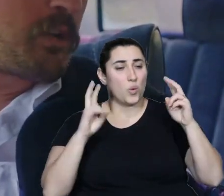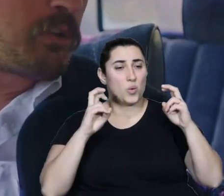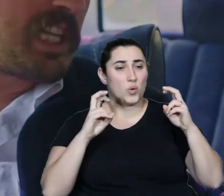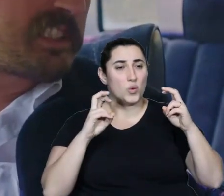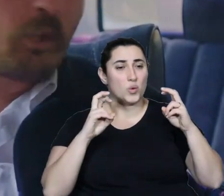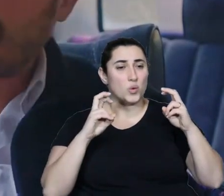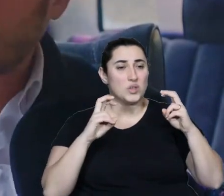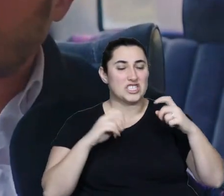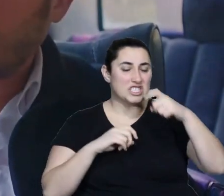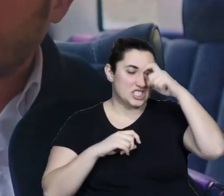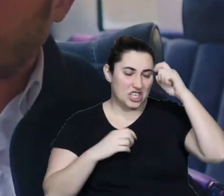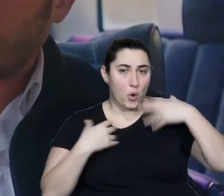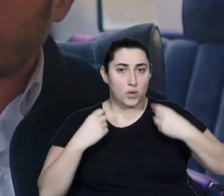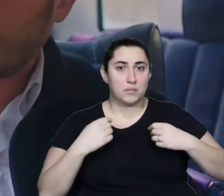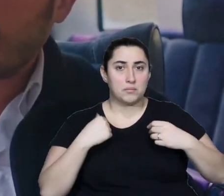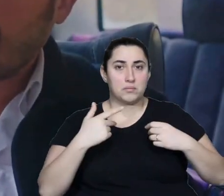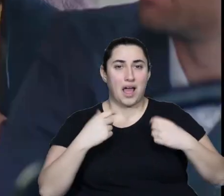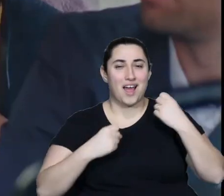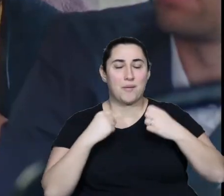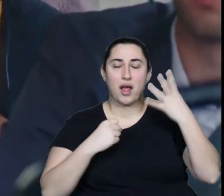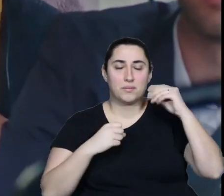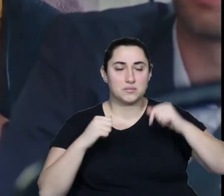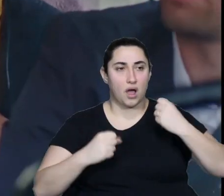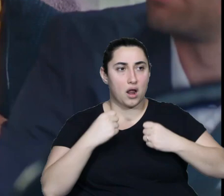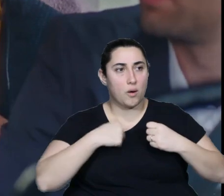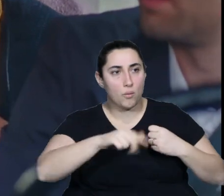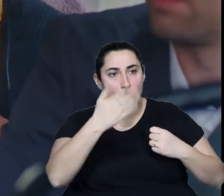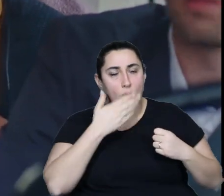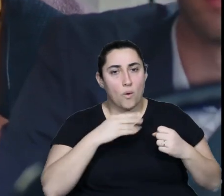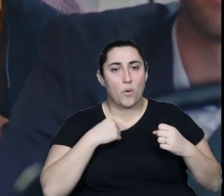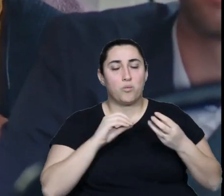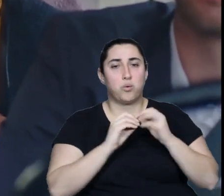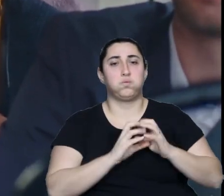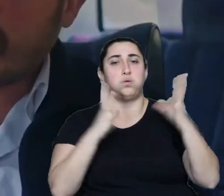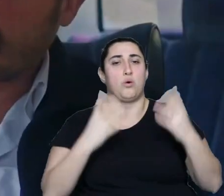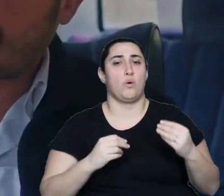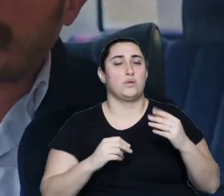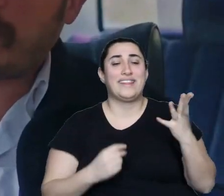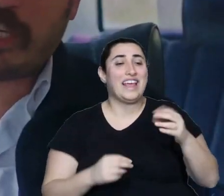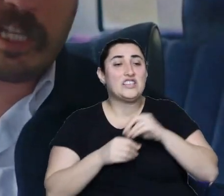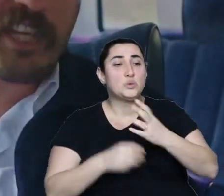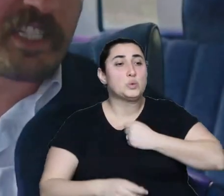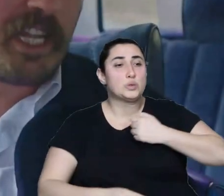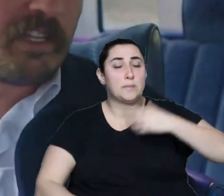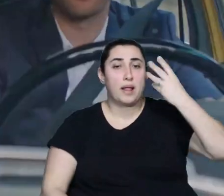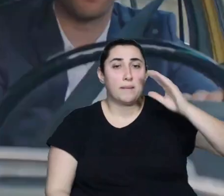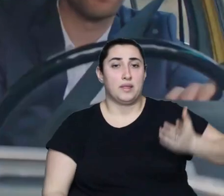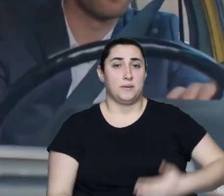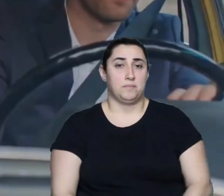sıcaklığıyla arabaya kondansör olamadım ama benim de araba yok. Derdim birdir bir oldu. Vallahi neye üzüleceğimi şaşırdım